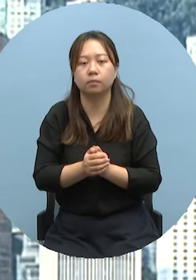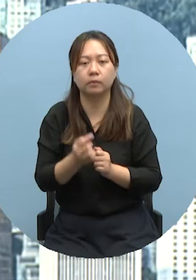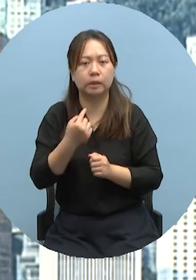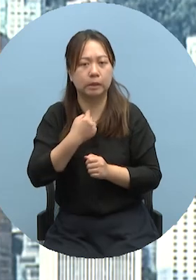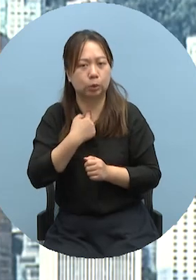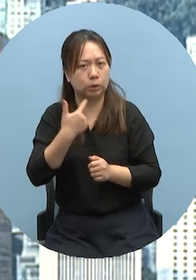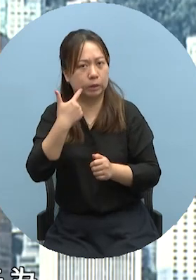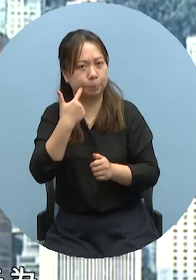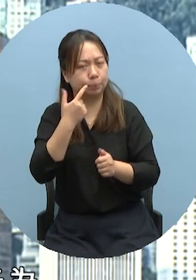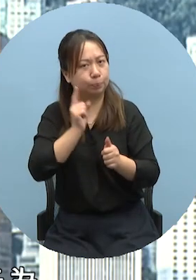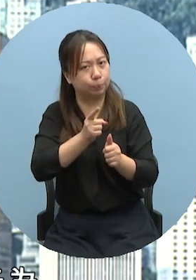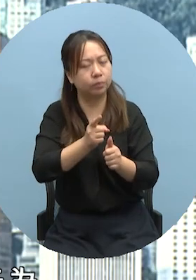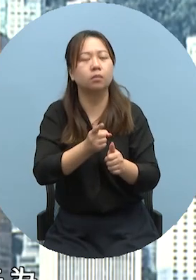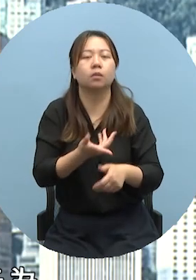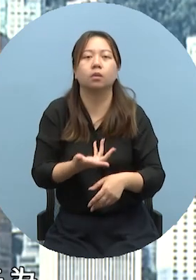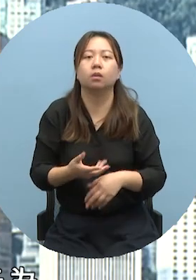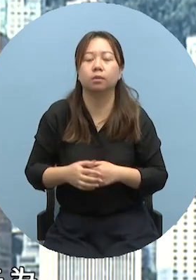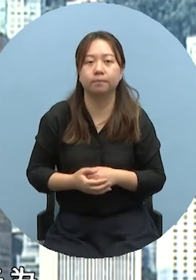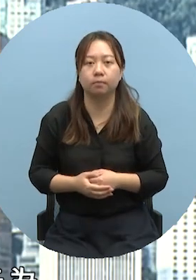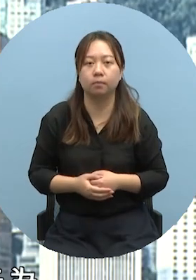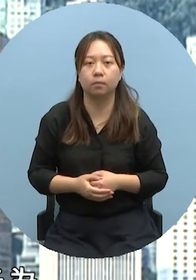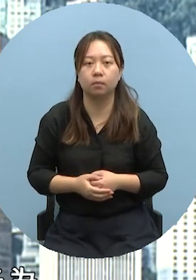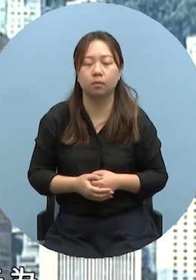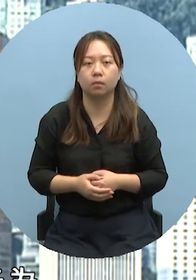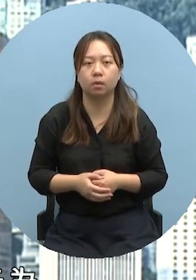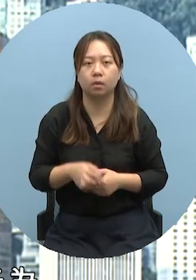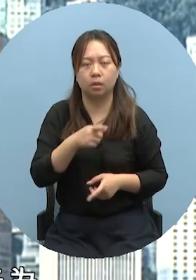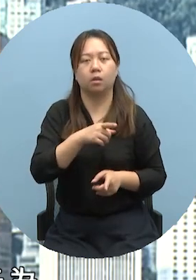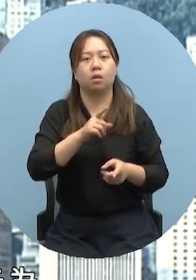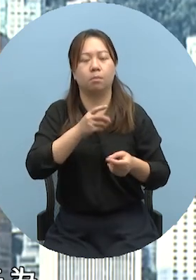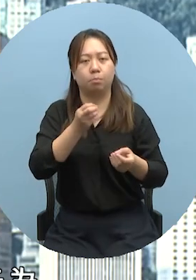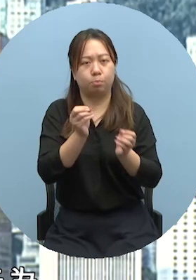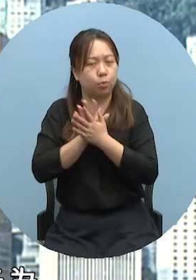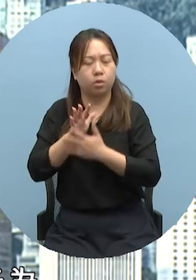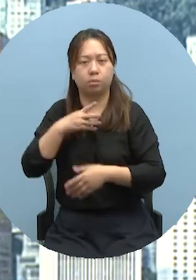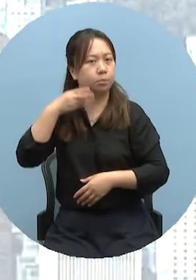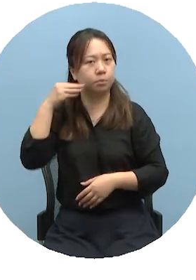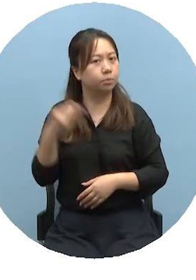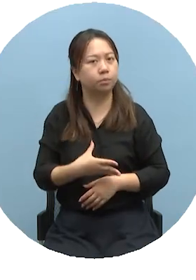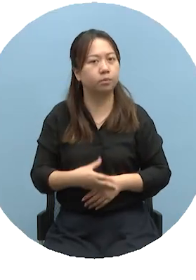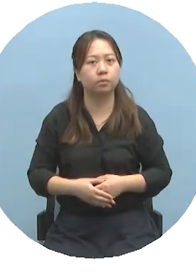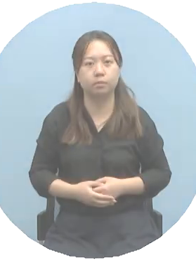咁譴責佢。呢個簡直係一個令到我哋覺得係一個恥辱嘅一個行為。